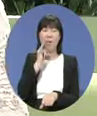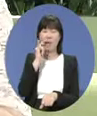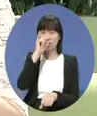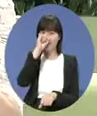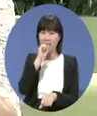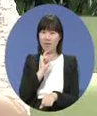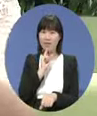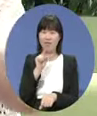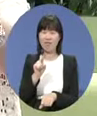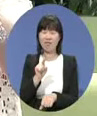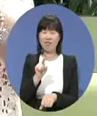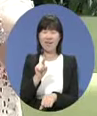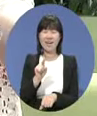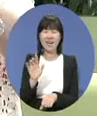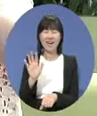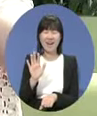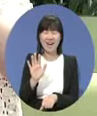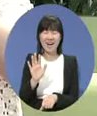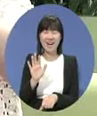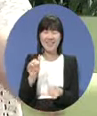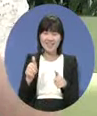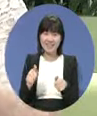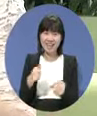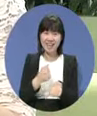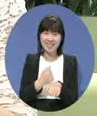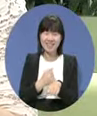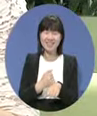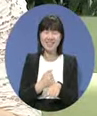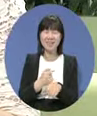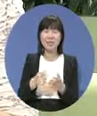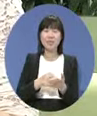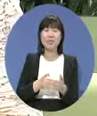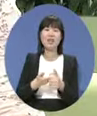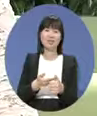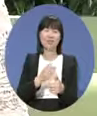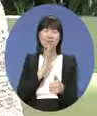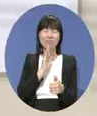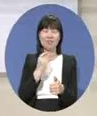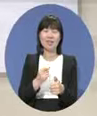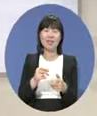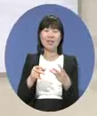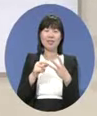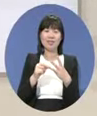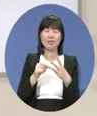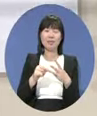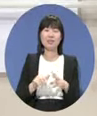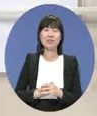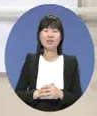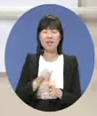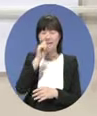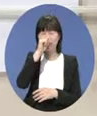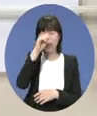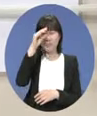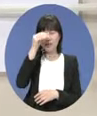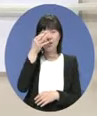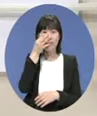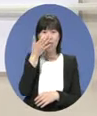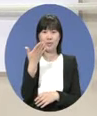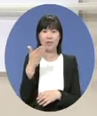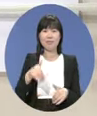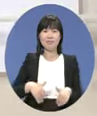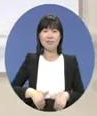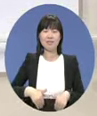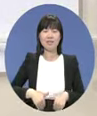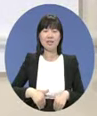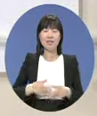좋은데? 그리고 사실 인사하면 아이고 저기 인사하네 하는 것 자체가 보상이 좀 됩니다. 예. 그다음에 세 번째로는요. 좋은 모델을 보여주셔야